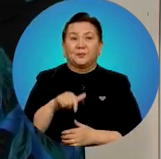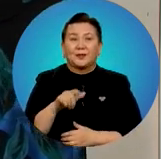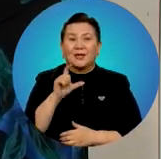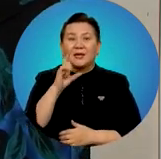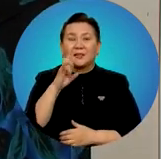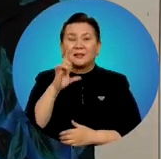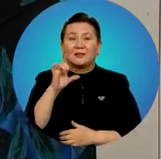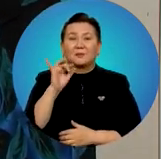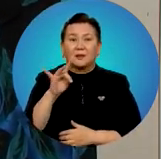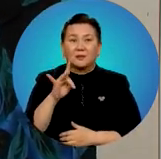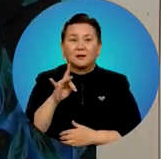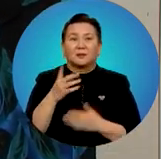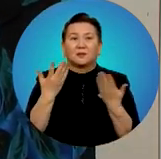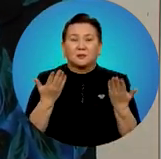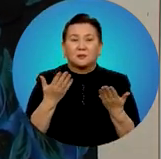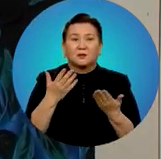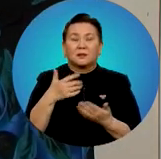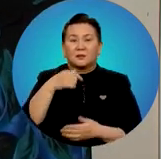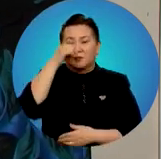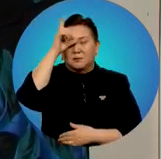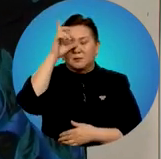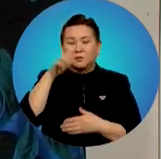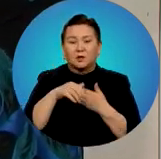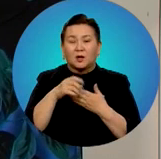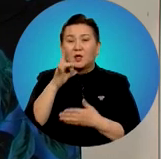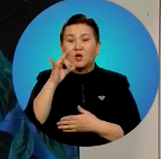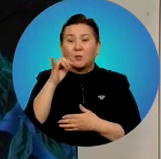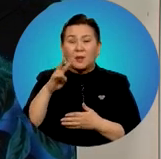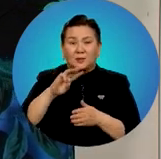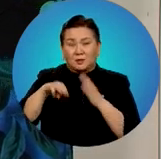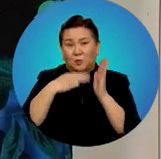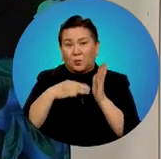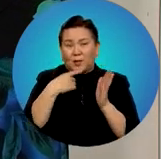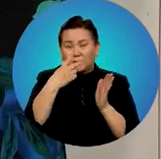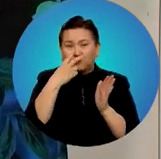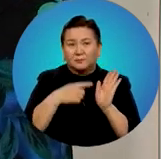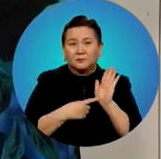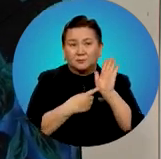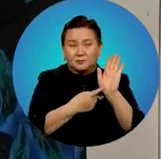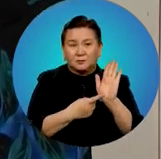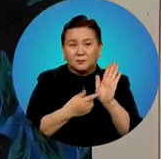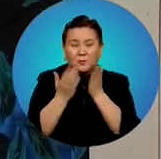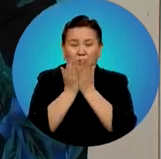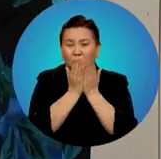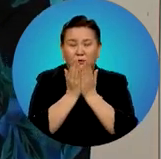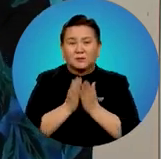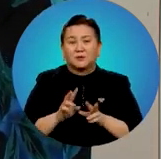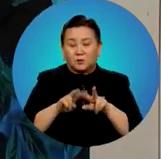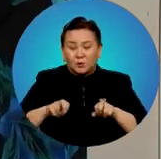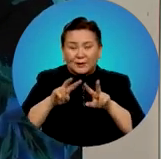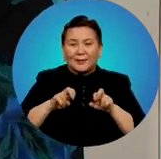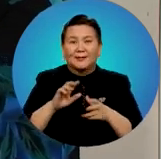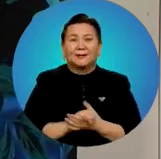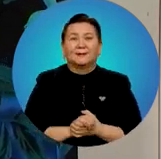баярын бичсэн Мендоёгийн бүтээлгийн энтэн баримт Дорманы тухай гэсэн эсэ ятган итгүүлсэн энэ ихийг одоо бүгдээрээ судалцгаая.